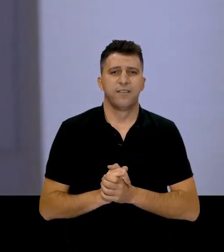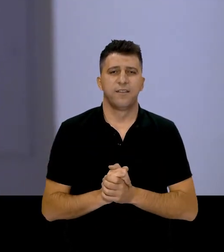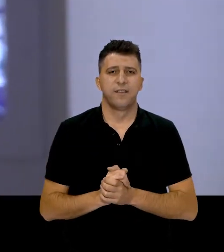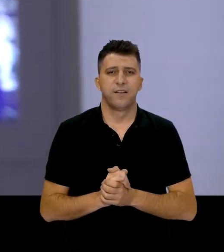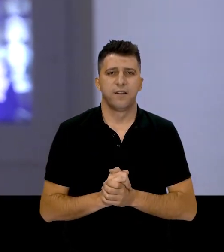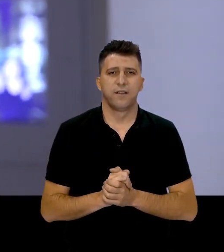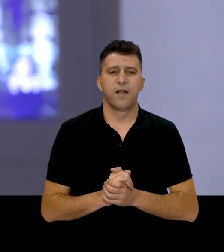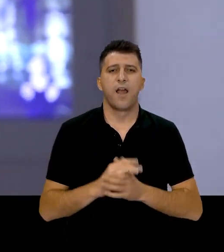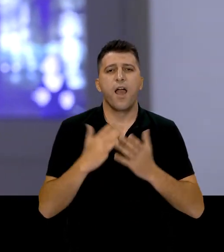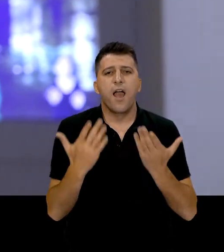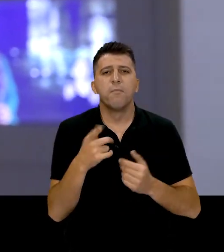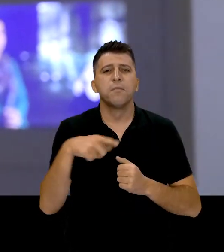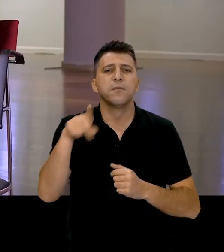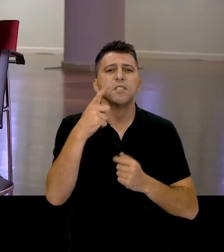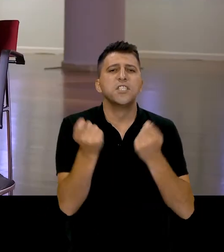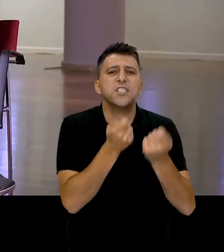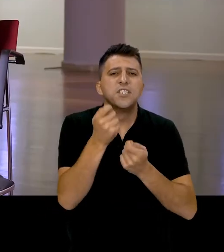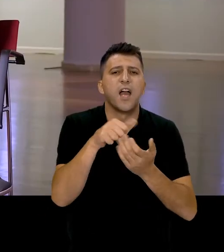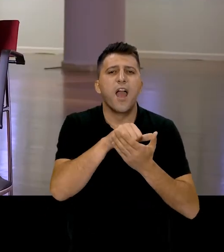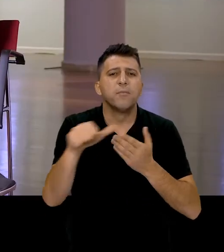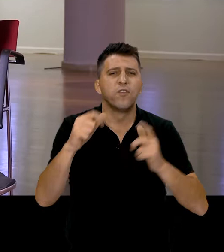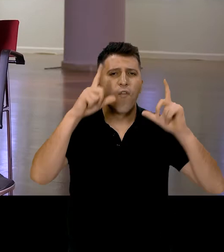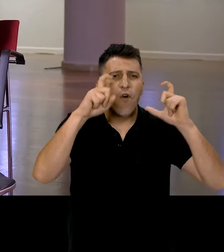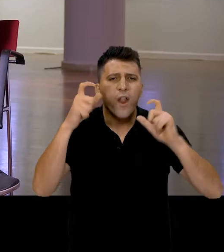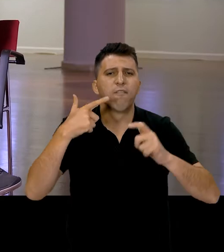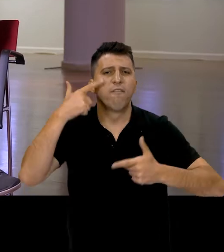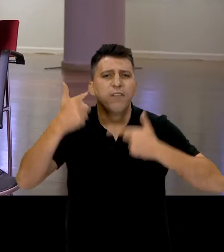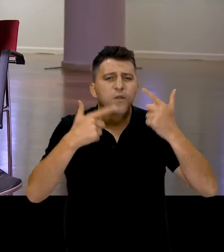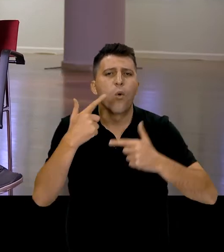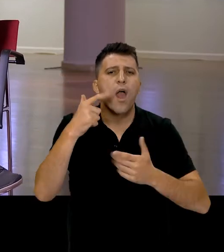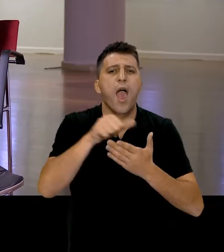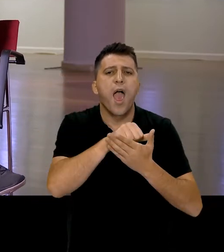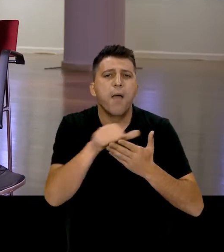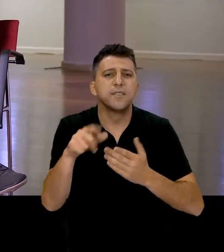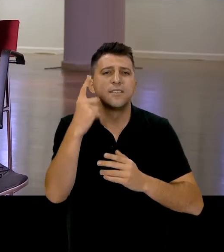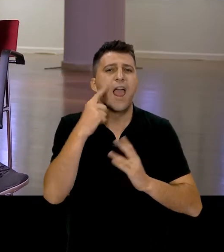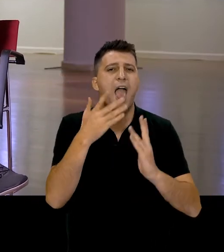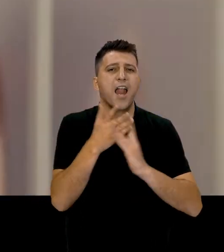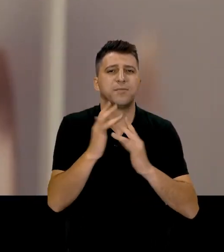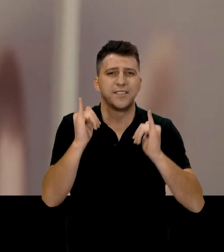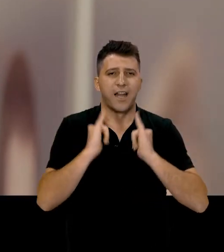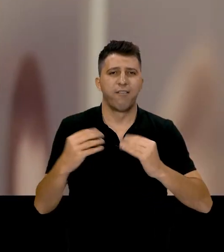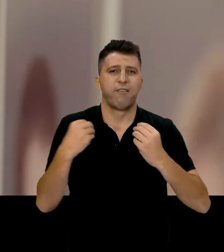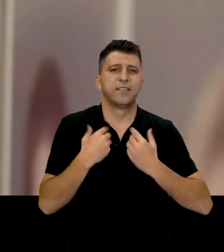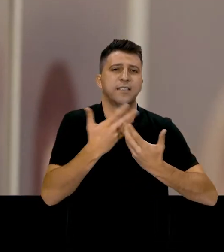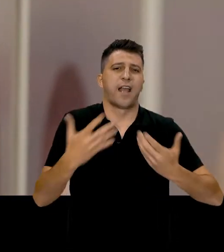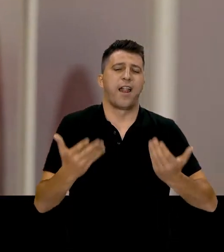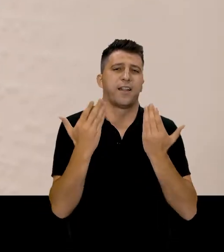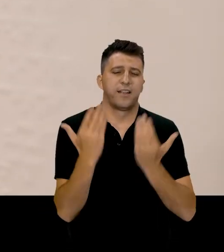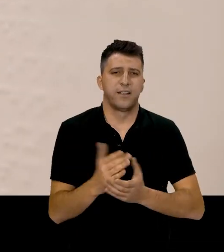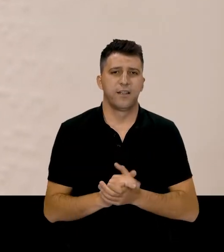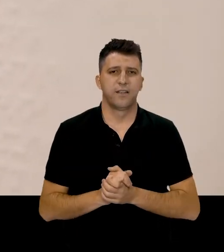enstalasyonların, video işlerin, fotoğrafların bir arada kullanıldığı karma bir sergi.